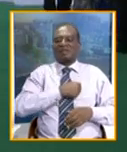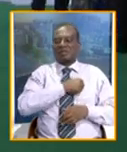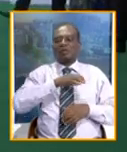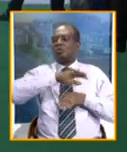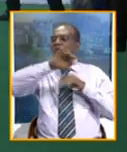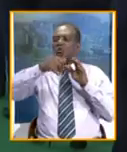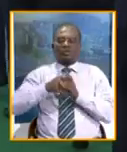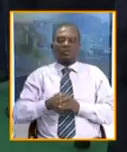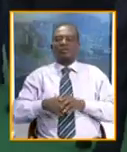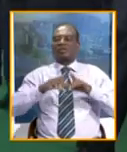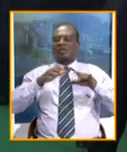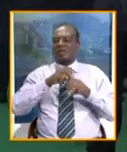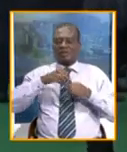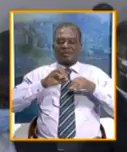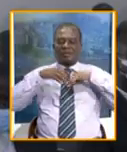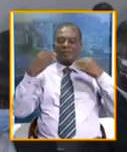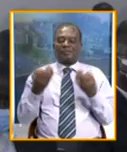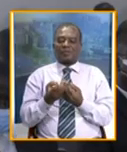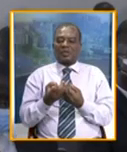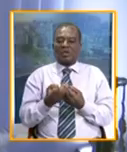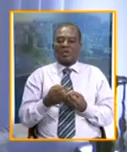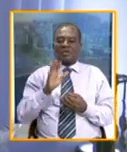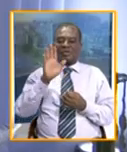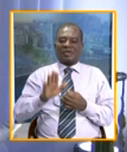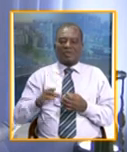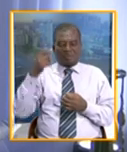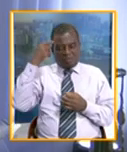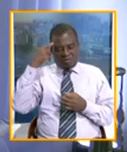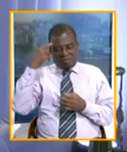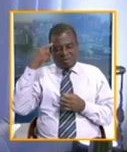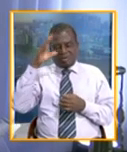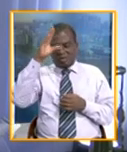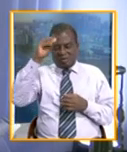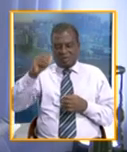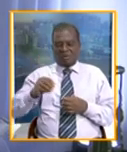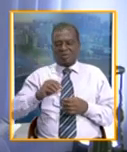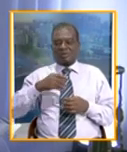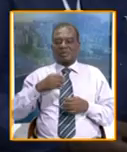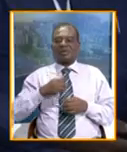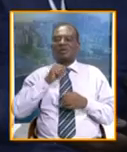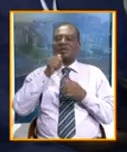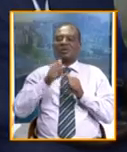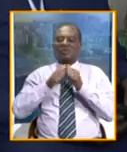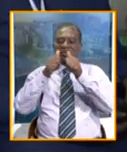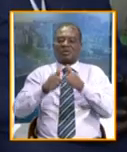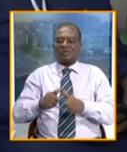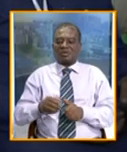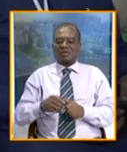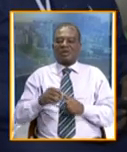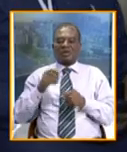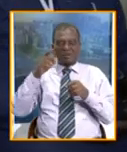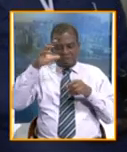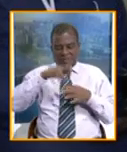solidarité à sa famille. La délégation a salué la mémoire d'un homme d'État, la disponibilité, le don de soi, le professionnalisme,